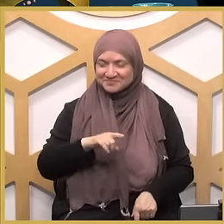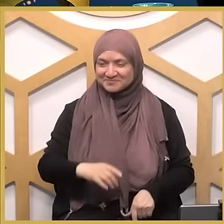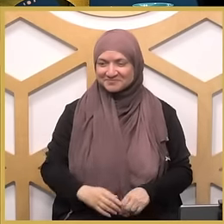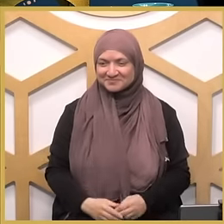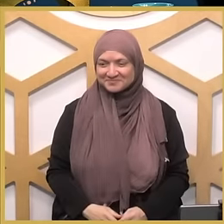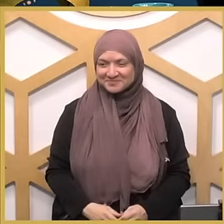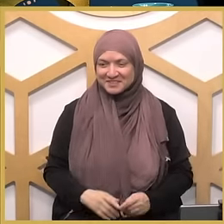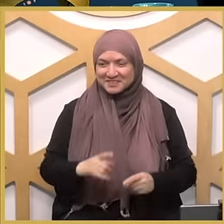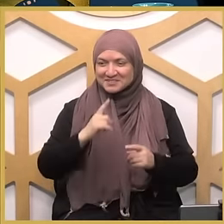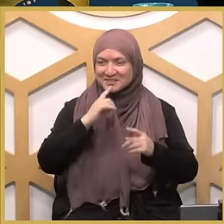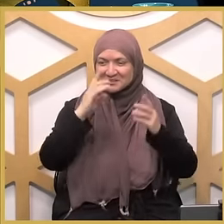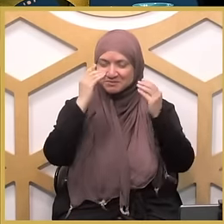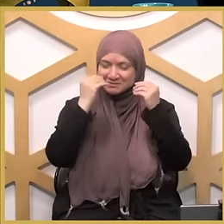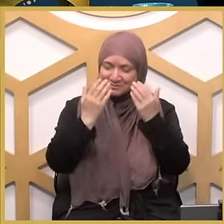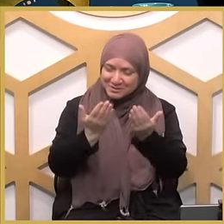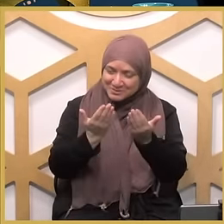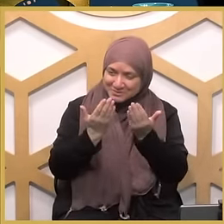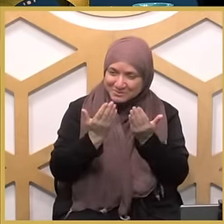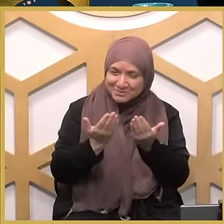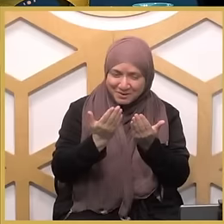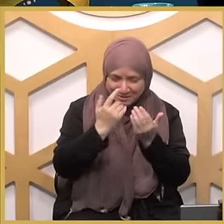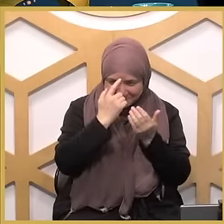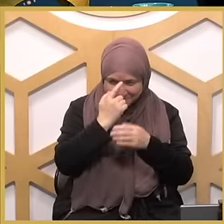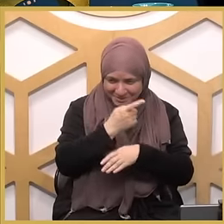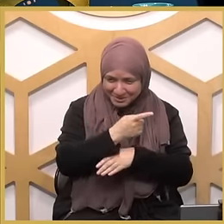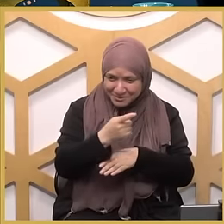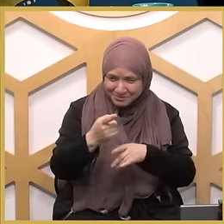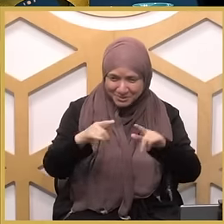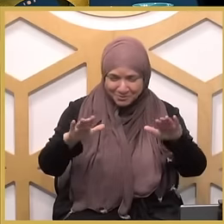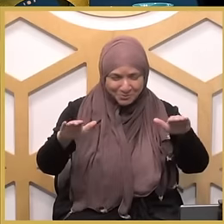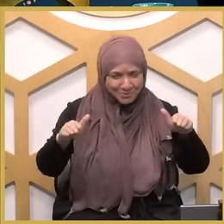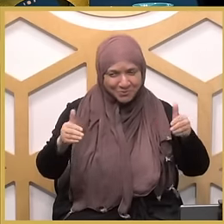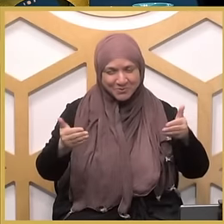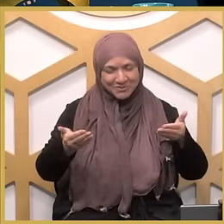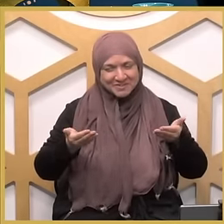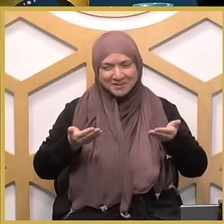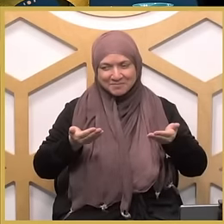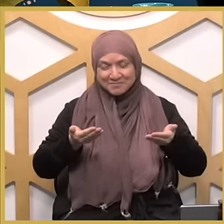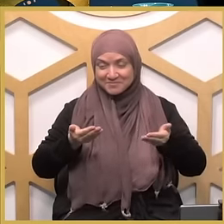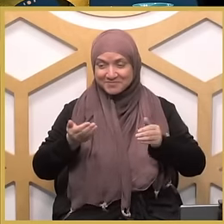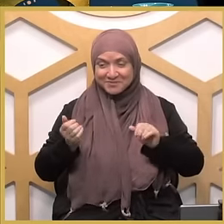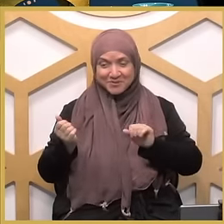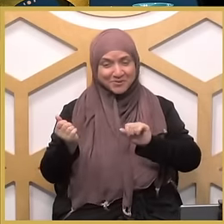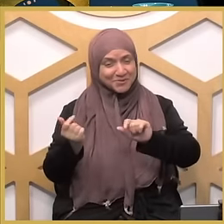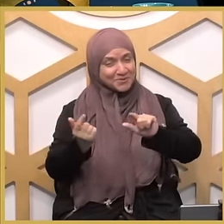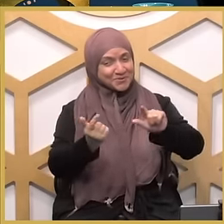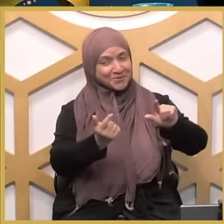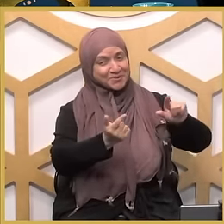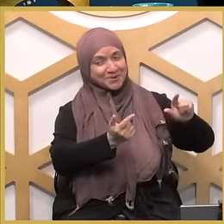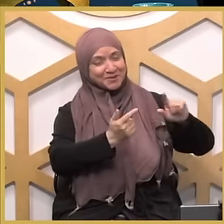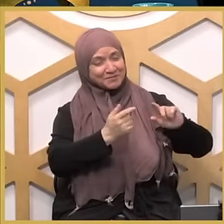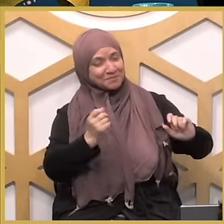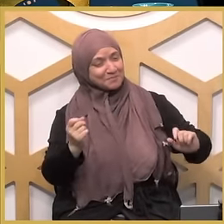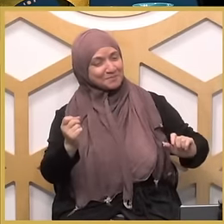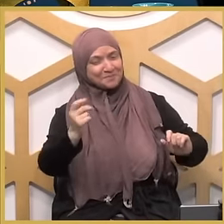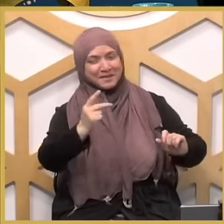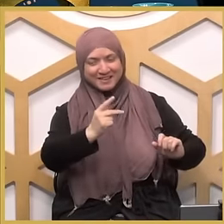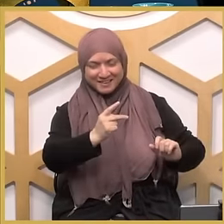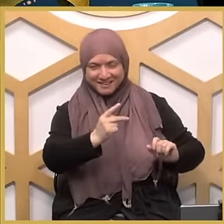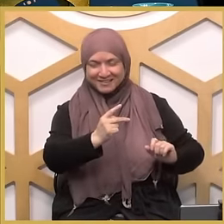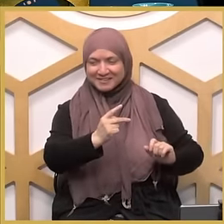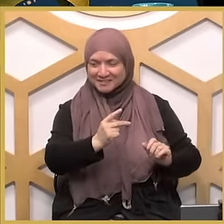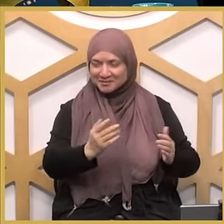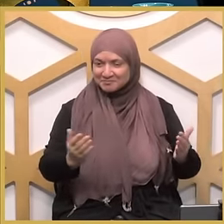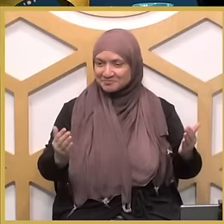وسلم تسليما كثيرا ثم ما بعد. We welcome you back to those beautiful late night khatiras and heart softeners from Valley Ranch Islamic Center on